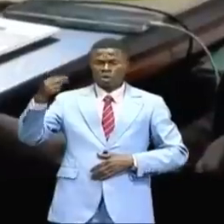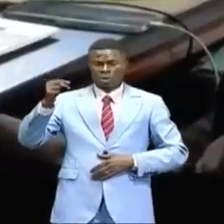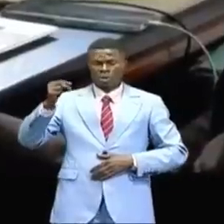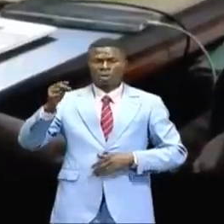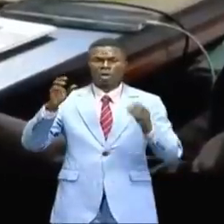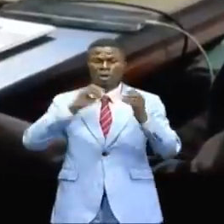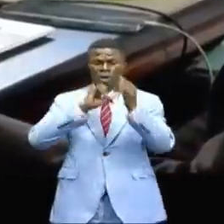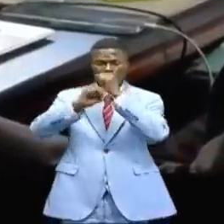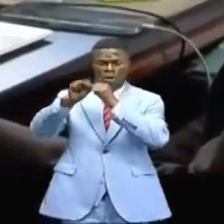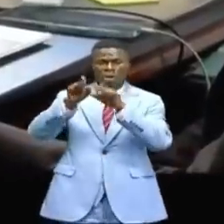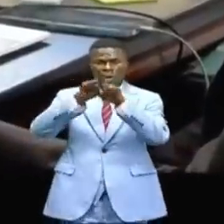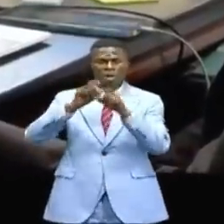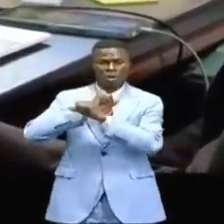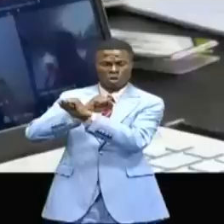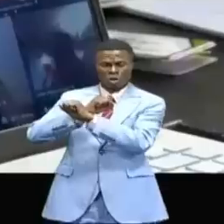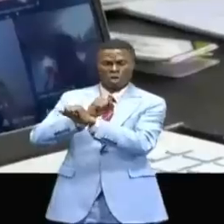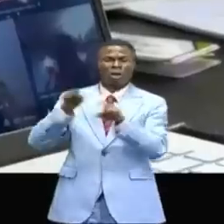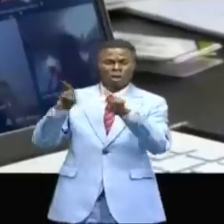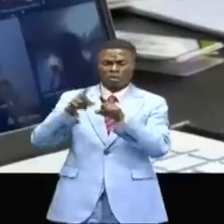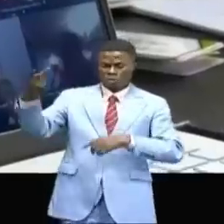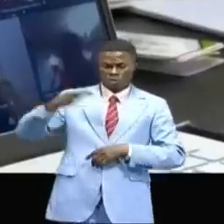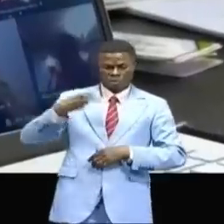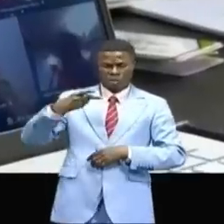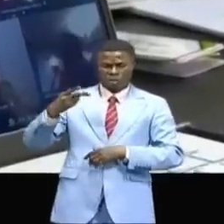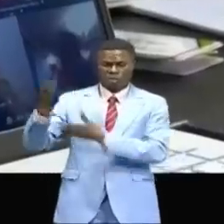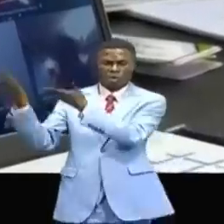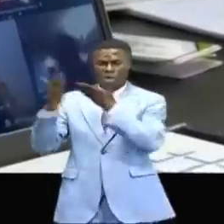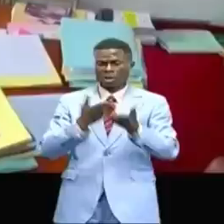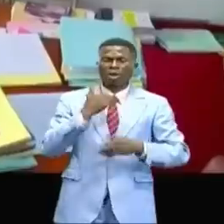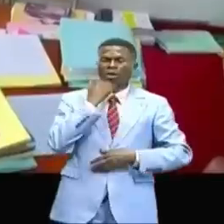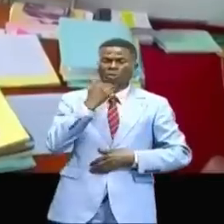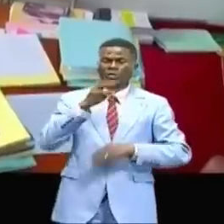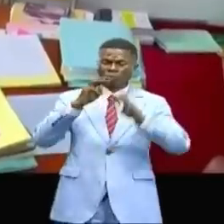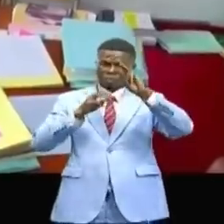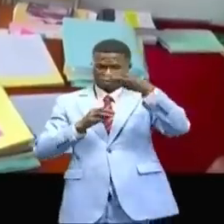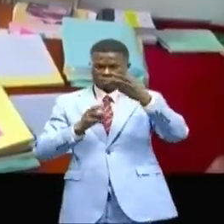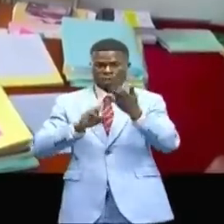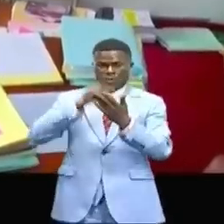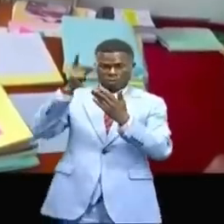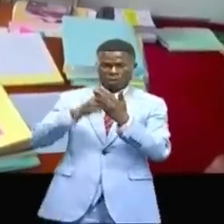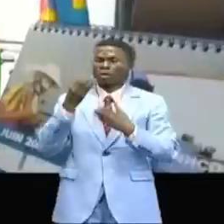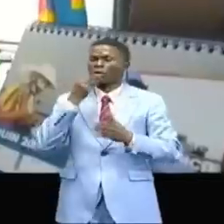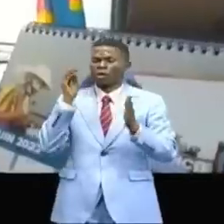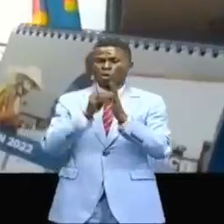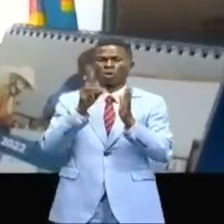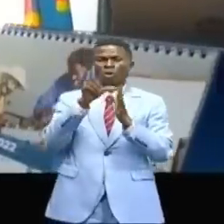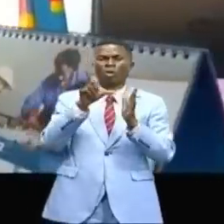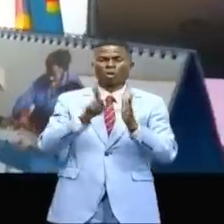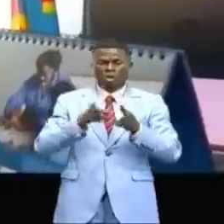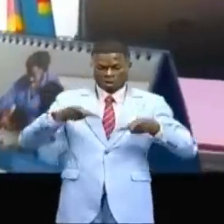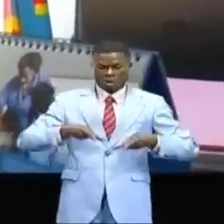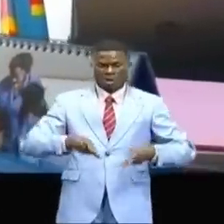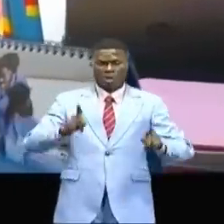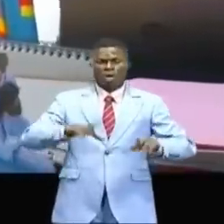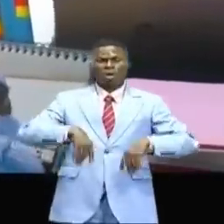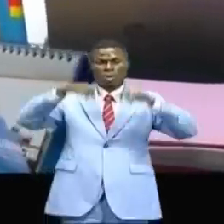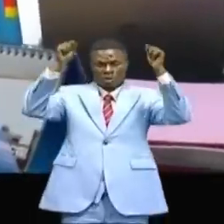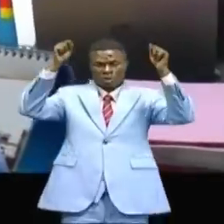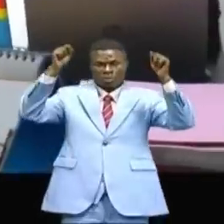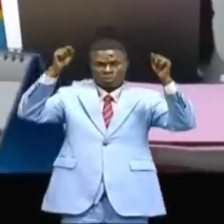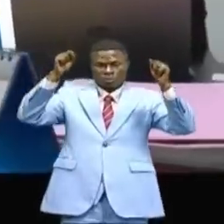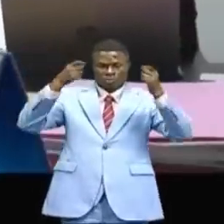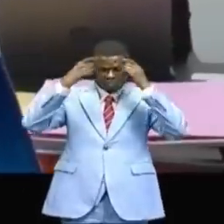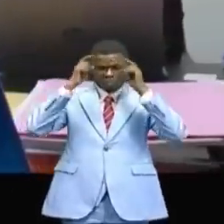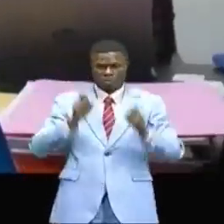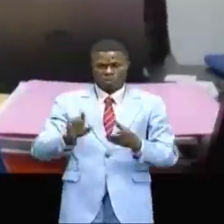et à la protection réciproque des investissements. 3. Projet d'ordonnance-loi autorisant la ratification de